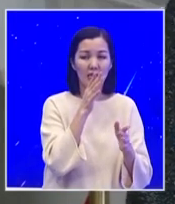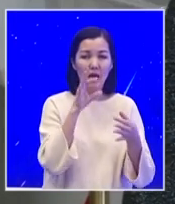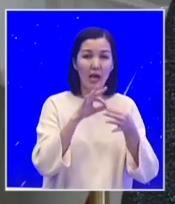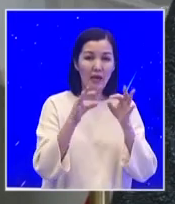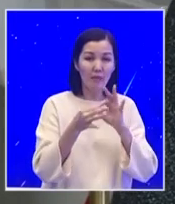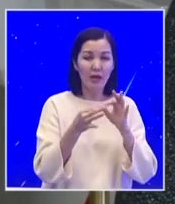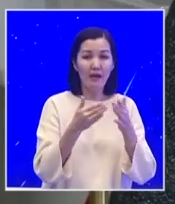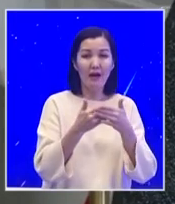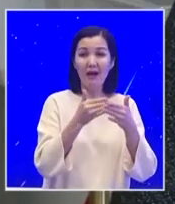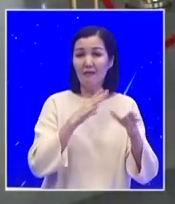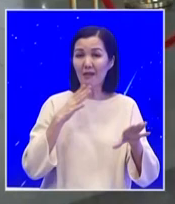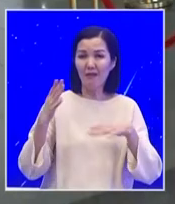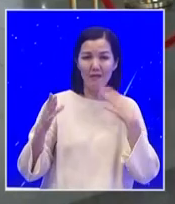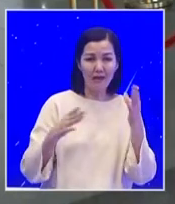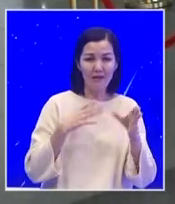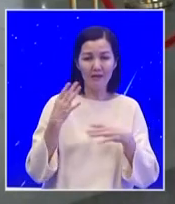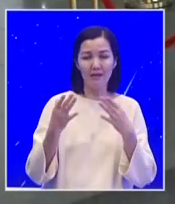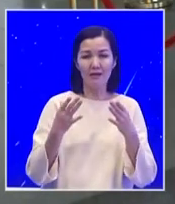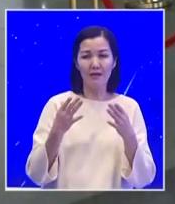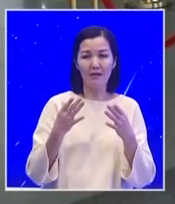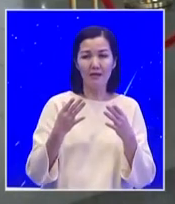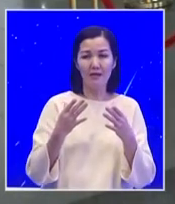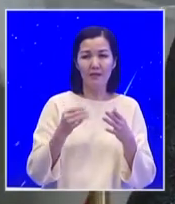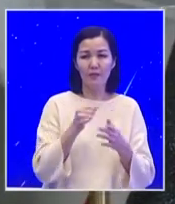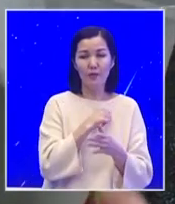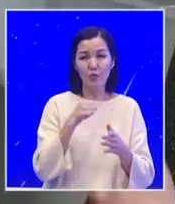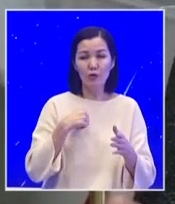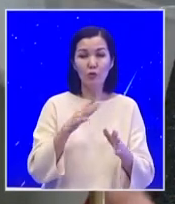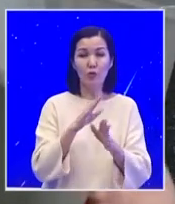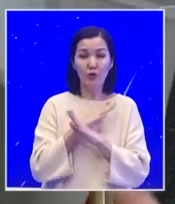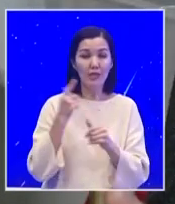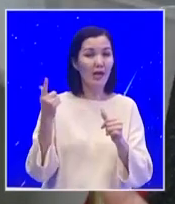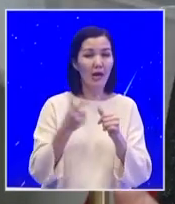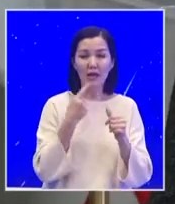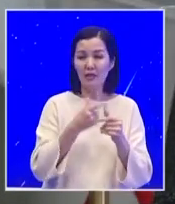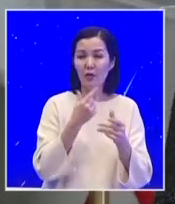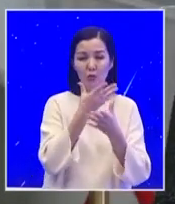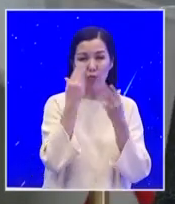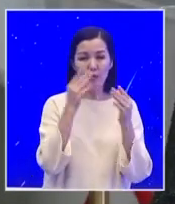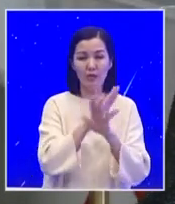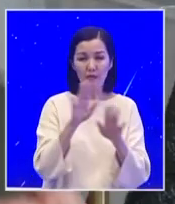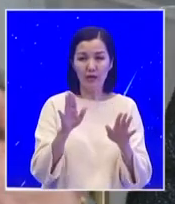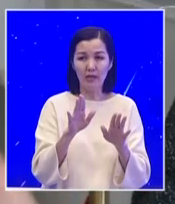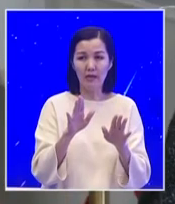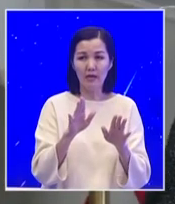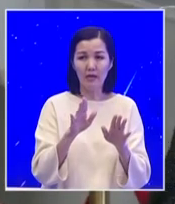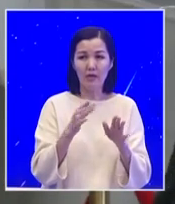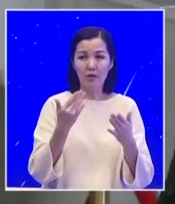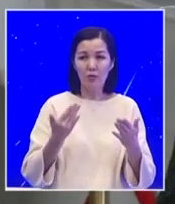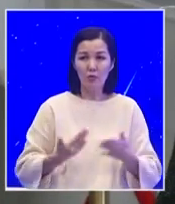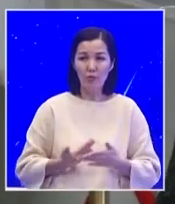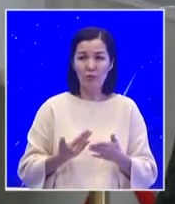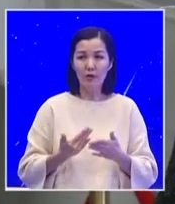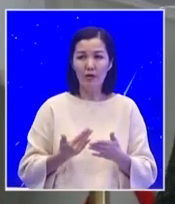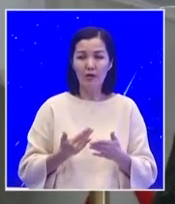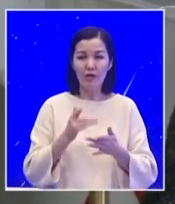олимпиадаға дайындық кезін сипаттадым. Өзі өлсе де аты өлмес дегенде, сол өмір жағасып